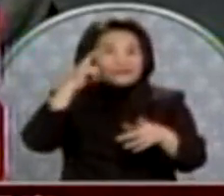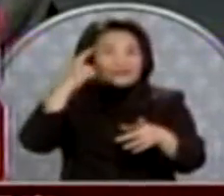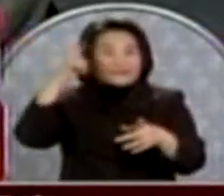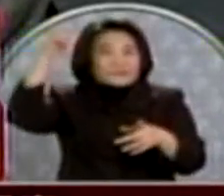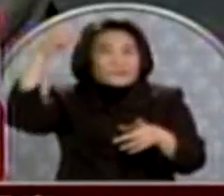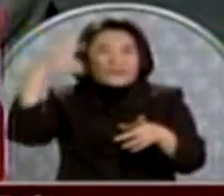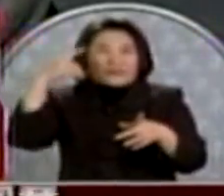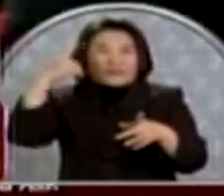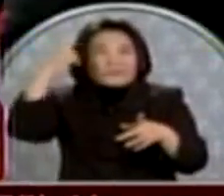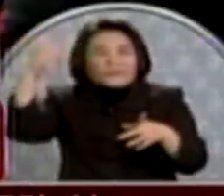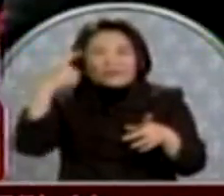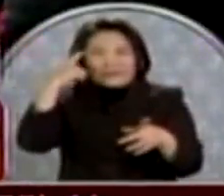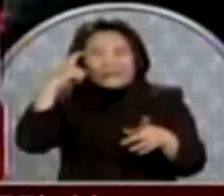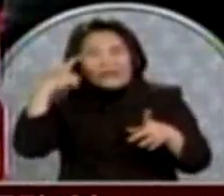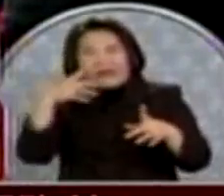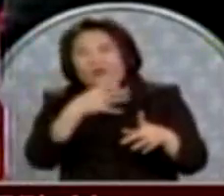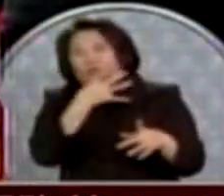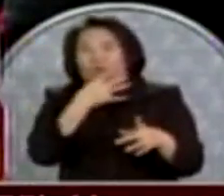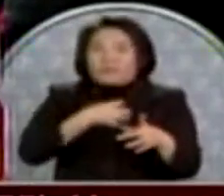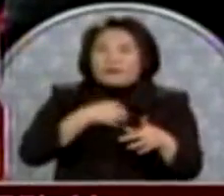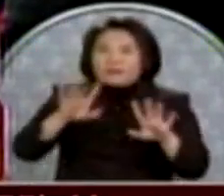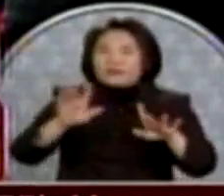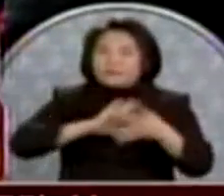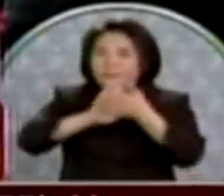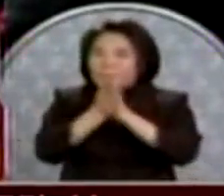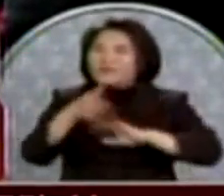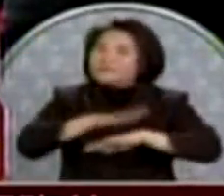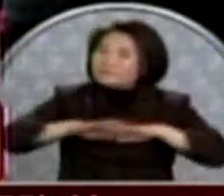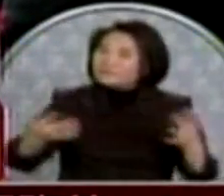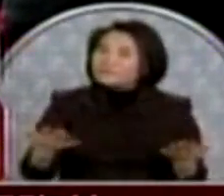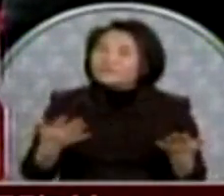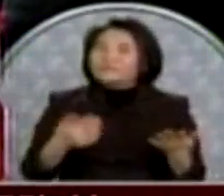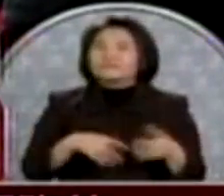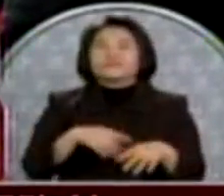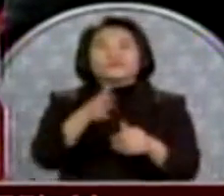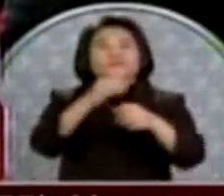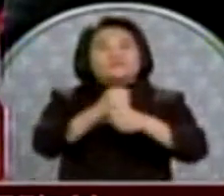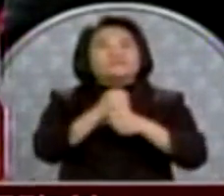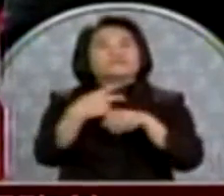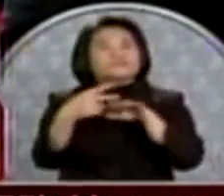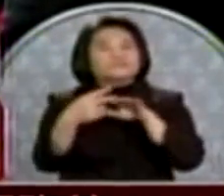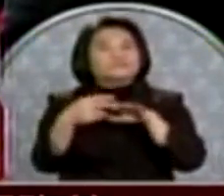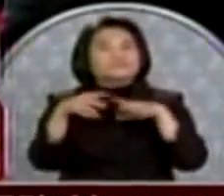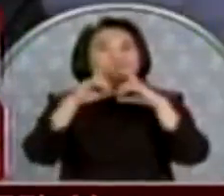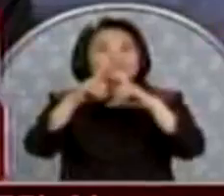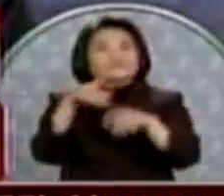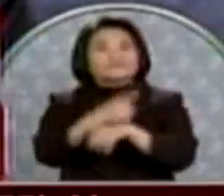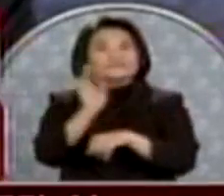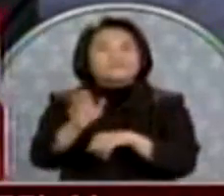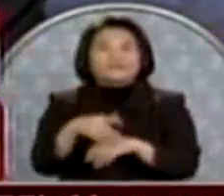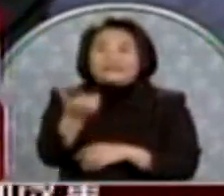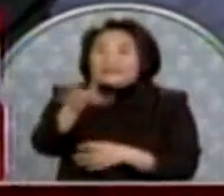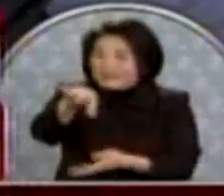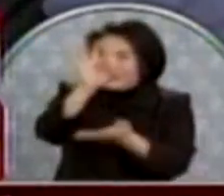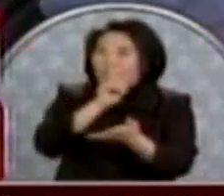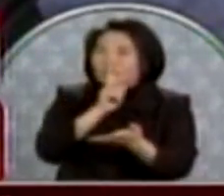梦想，让人祸不会再发生。以上， 请马英九先生回答，时间是1分30秒。 这俊